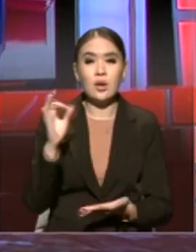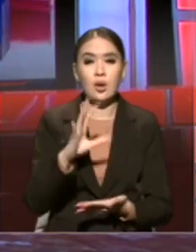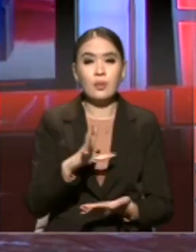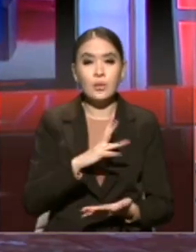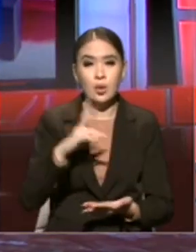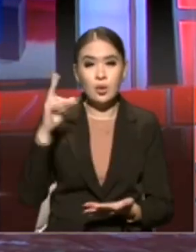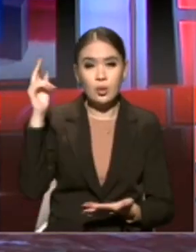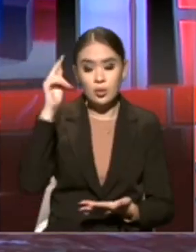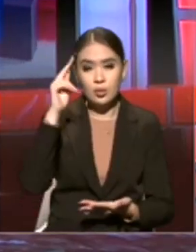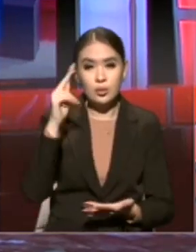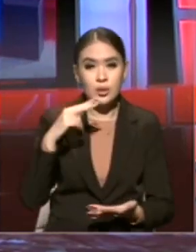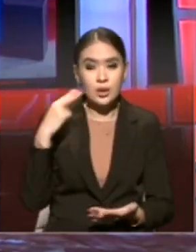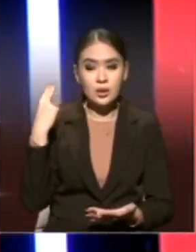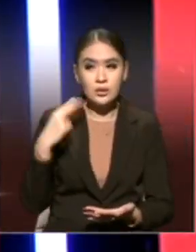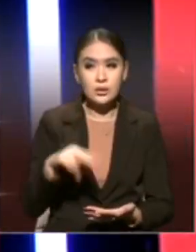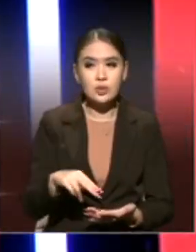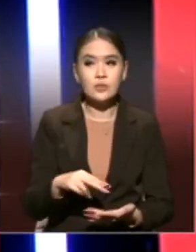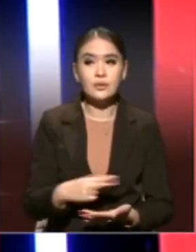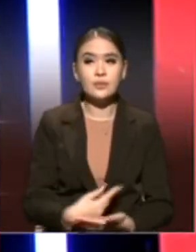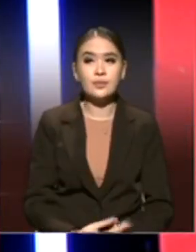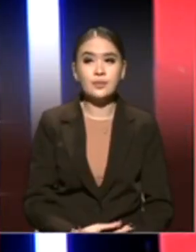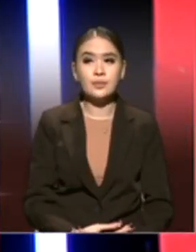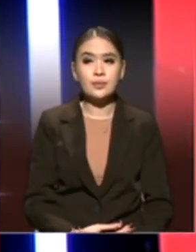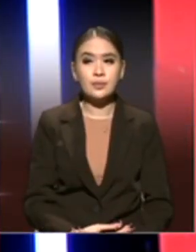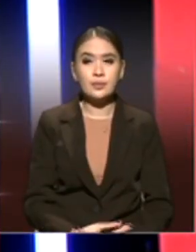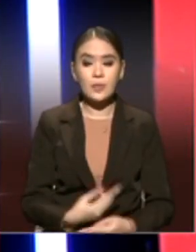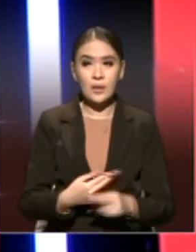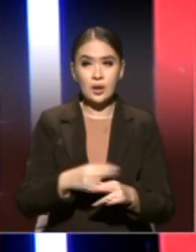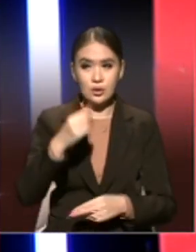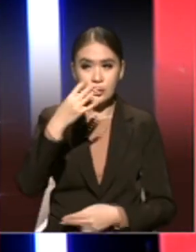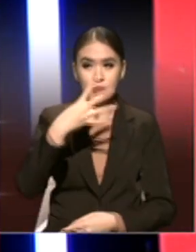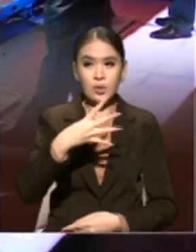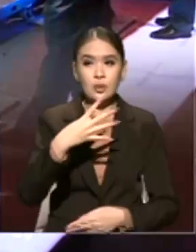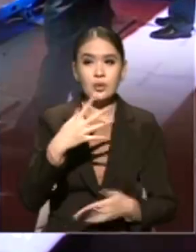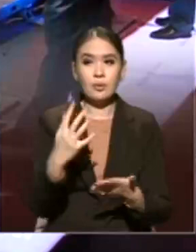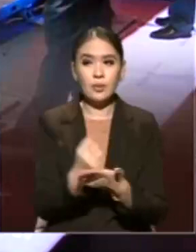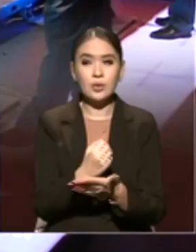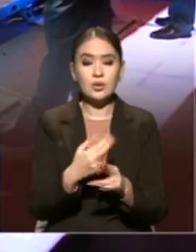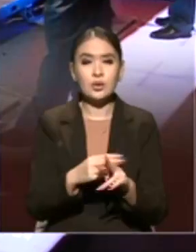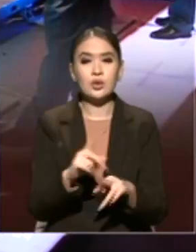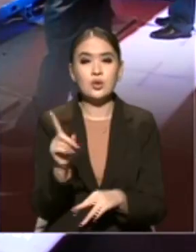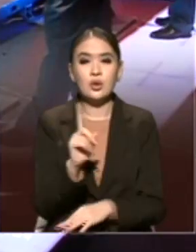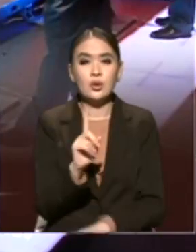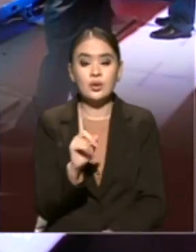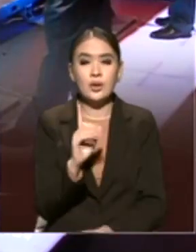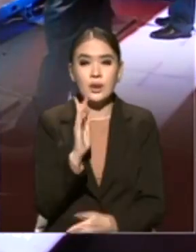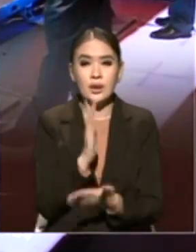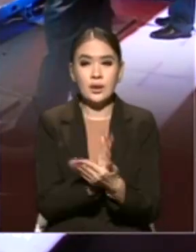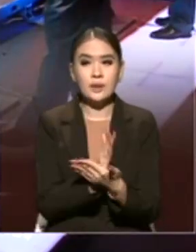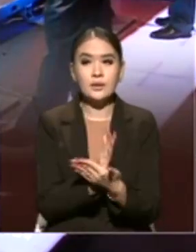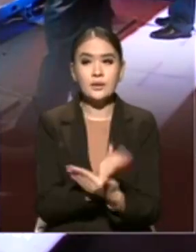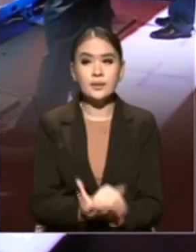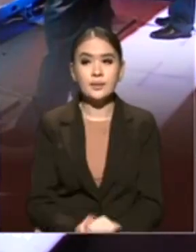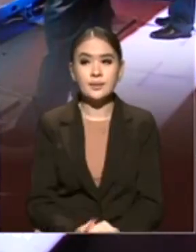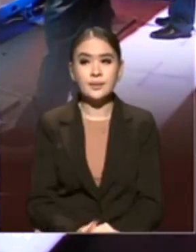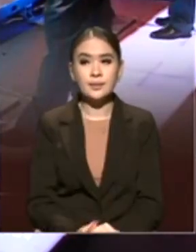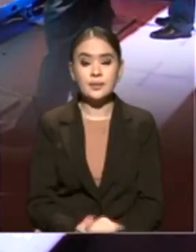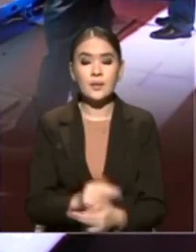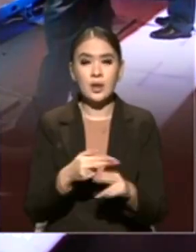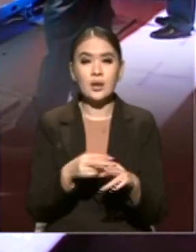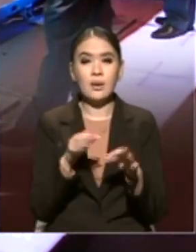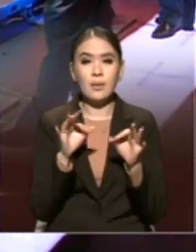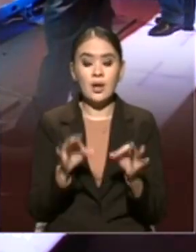оқу орындары да сапалы. Жоқ, онсыз да 4 параметр бойынша жүргізіліп жатыр ғой. Онсыз да 4 параметр бар. Осы параметрлар да енді дұрыс